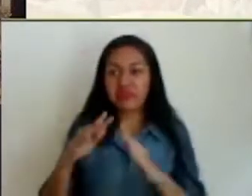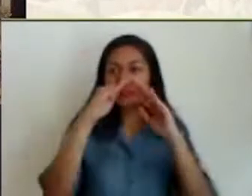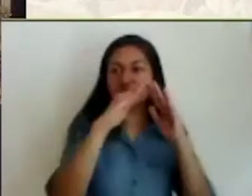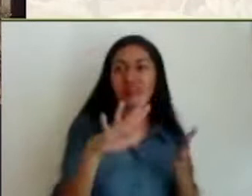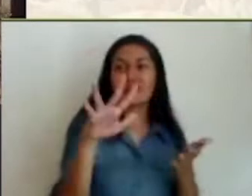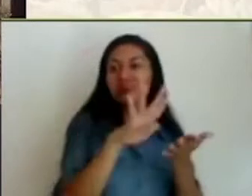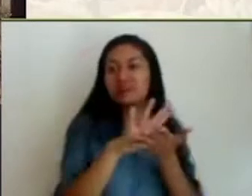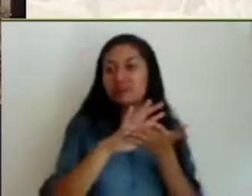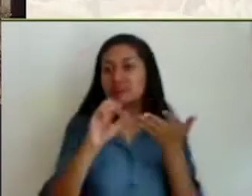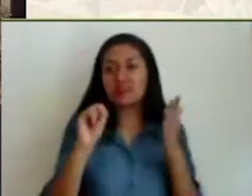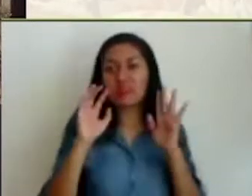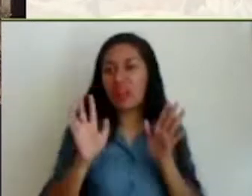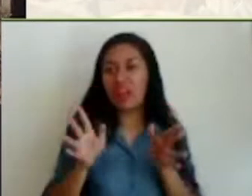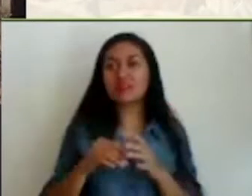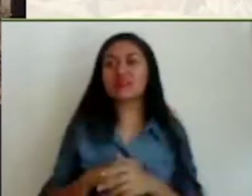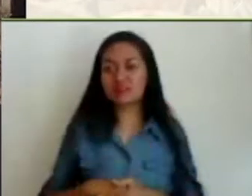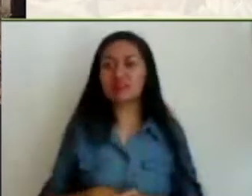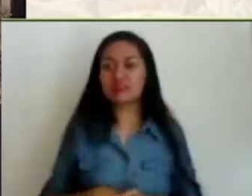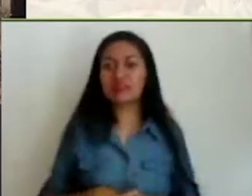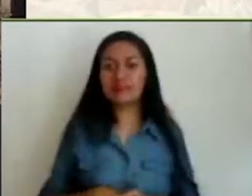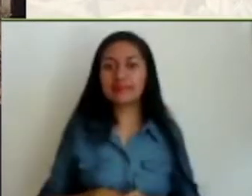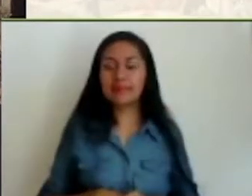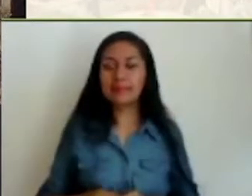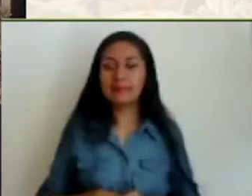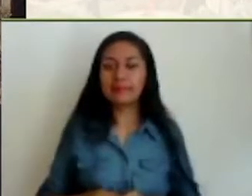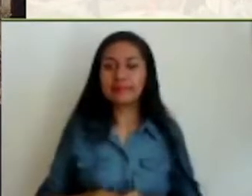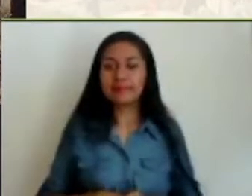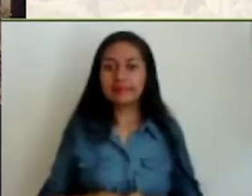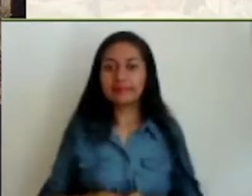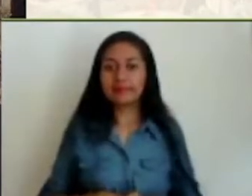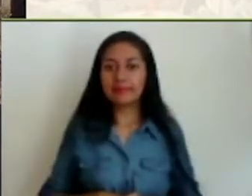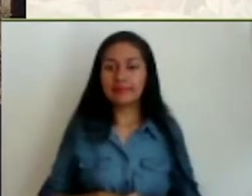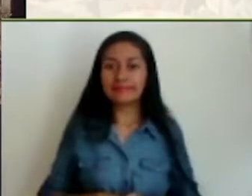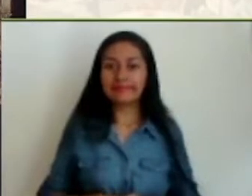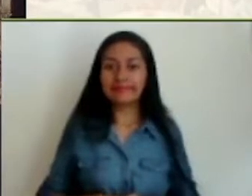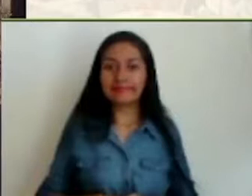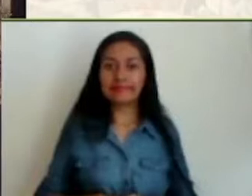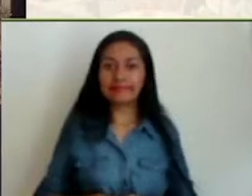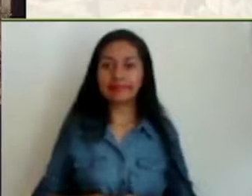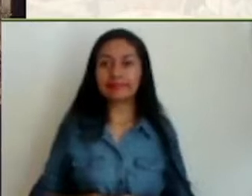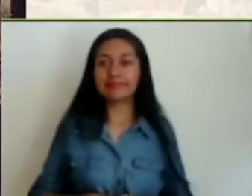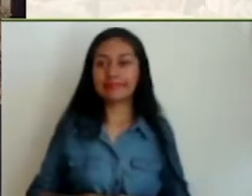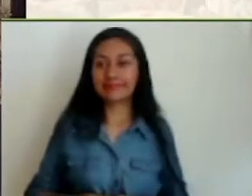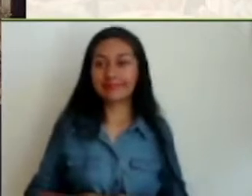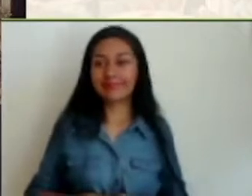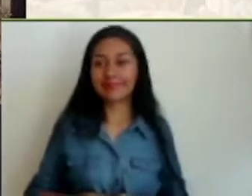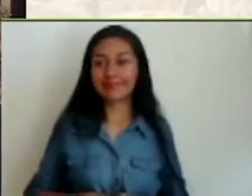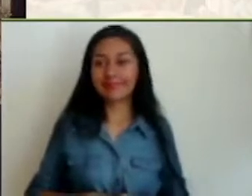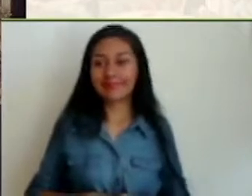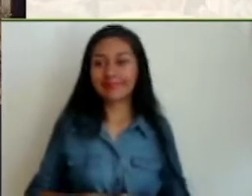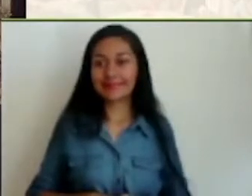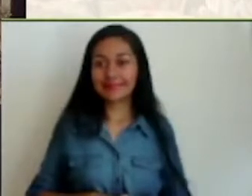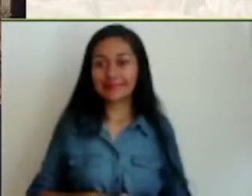dell'epidemia scoppiata a bordo di una nave tempestivamente posta in quarantena nella laguna. Come riconoscibile dalla